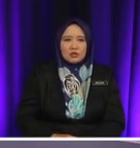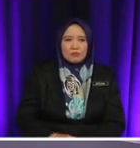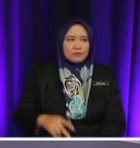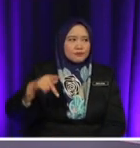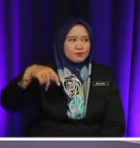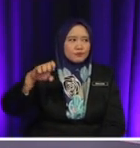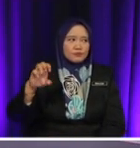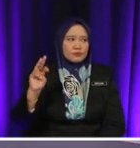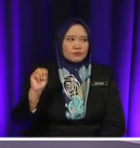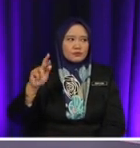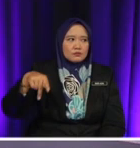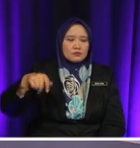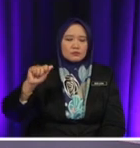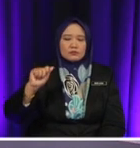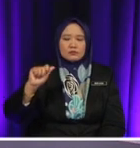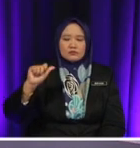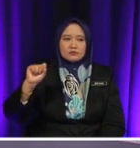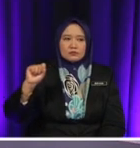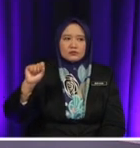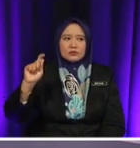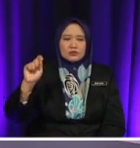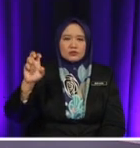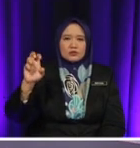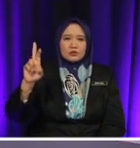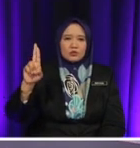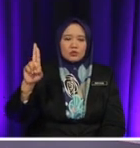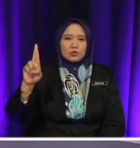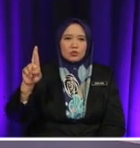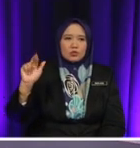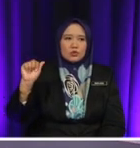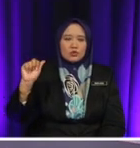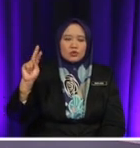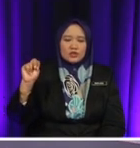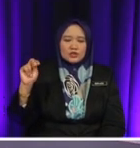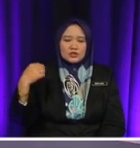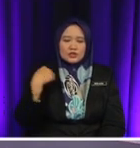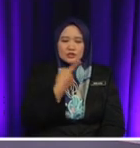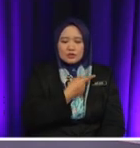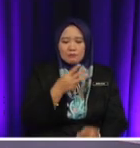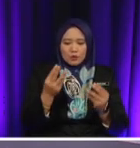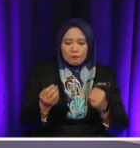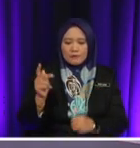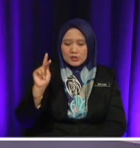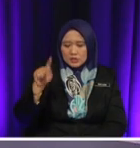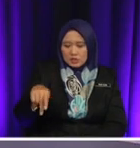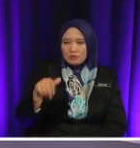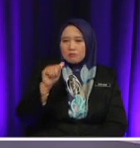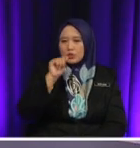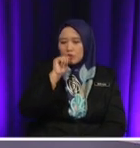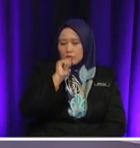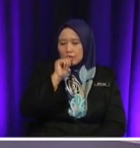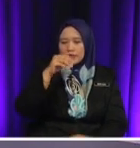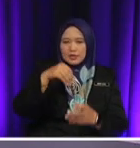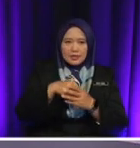minum tadi berada dalam keadaan baik oke so jawapan yang tepat kita dah dapat iaitu jawapannya D iaitu